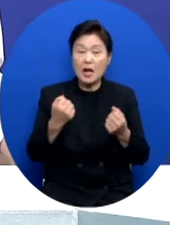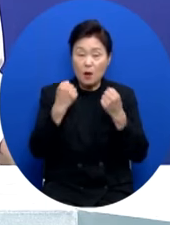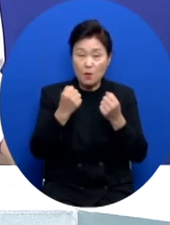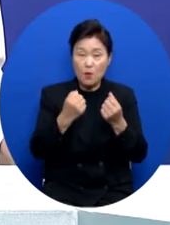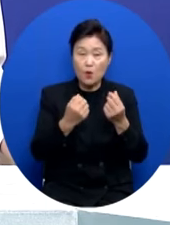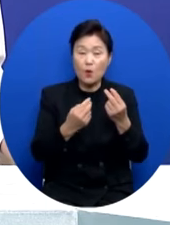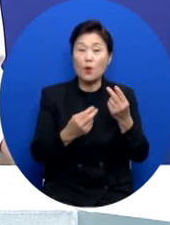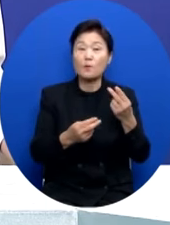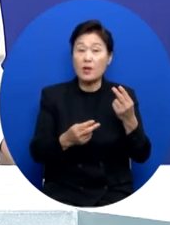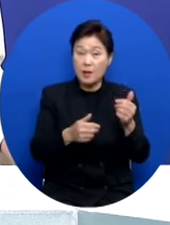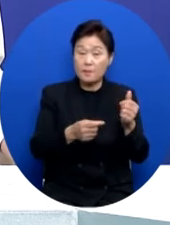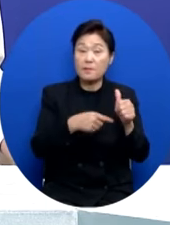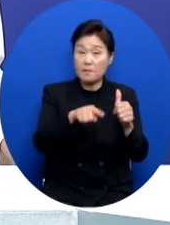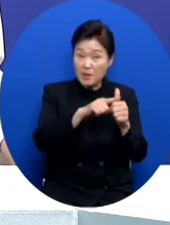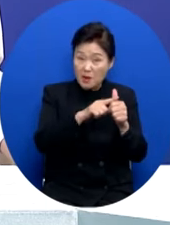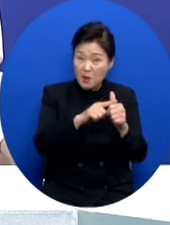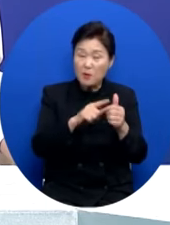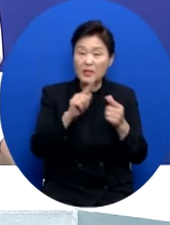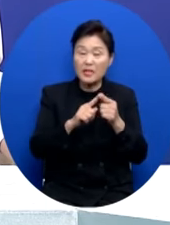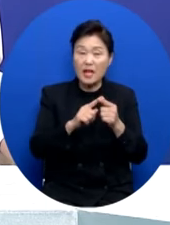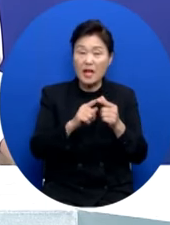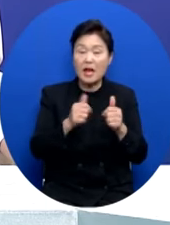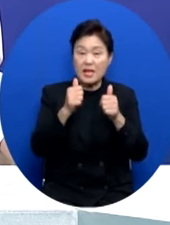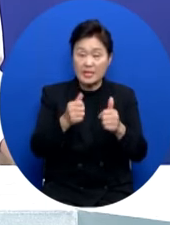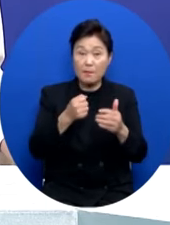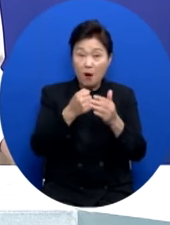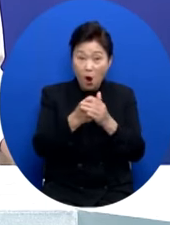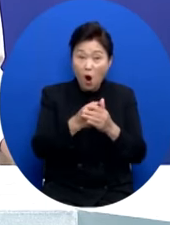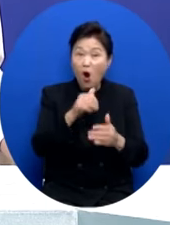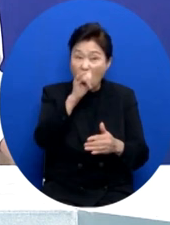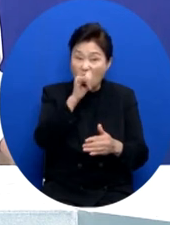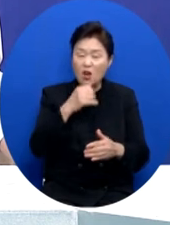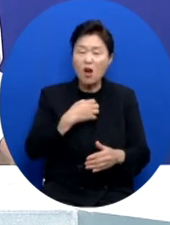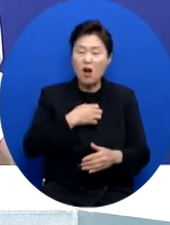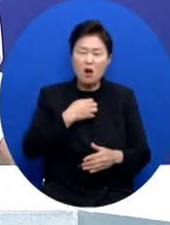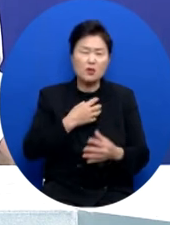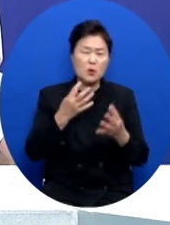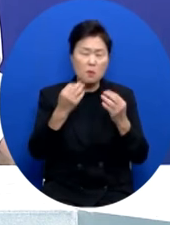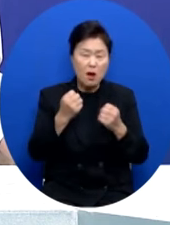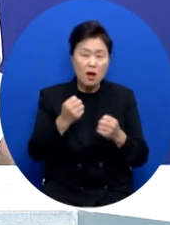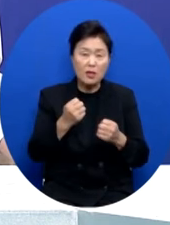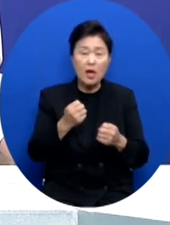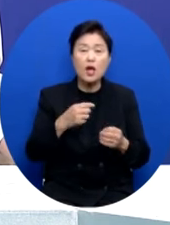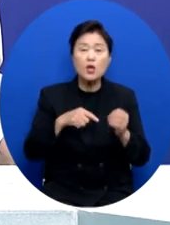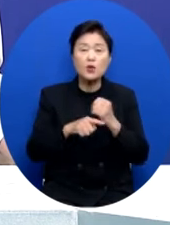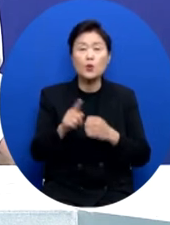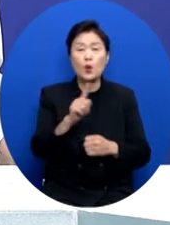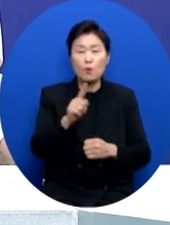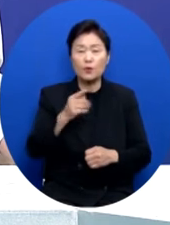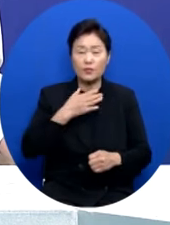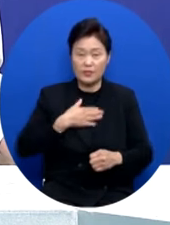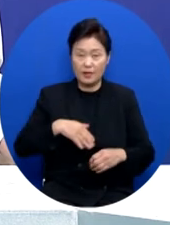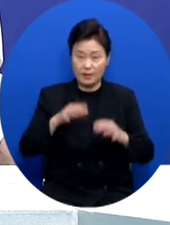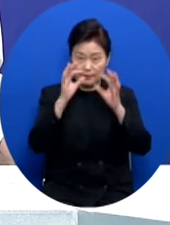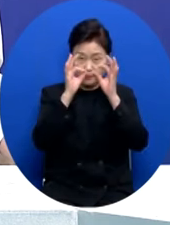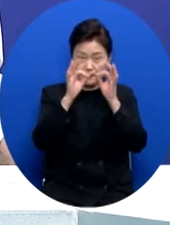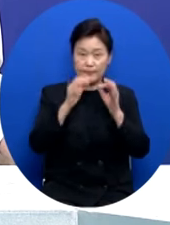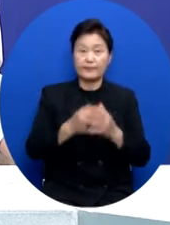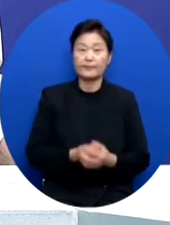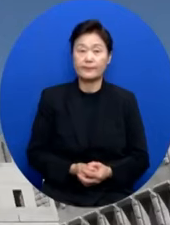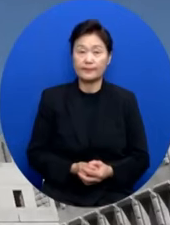있었는데요 이에 우려의 목소리가 커지고 있는 상황입니다 우려점 핵심은 무엇일지 장현수 기자가